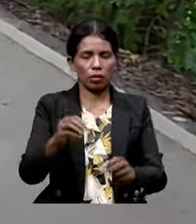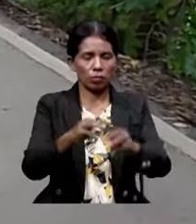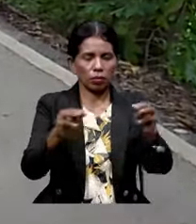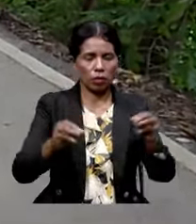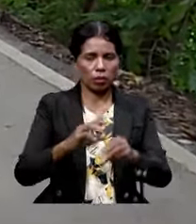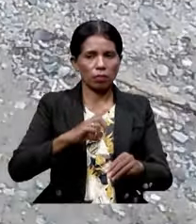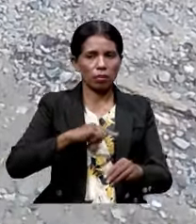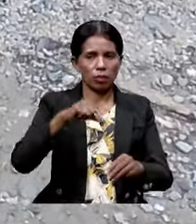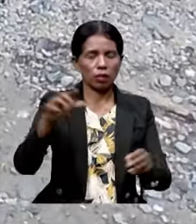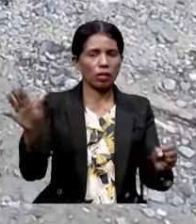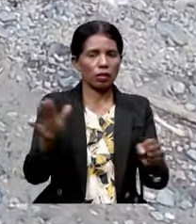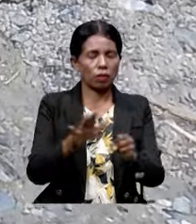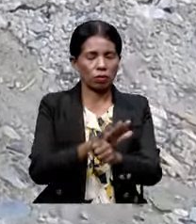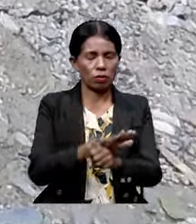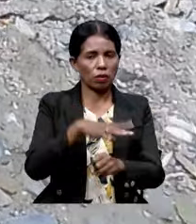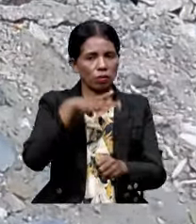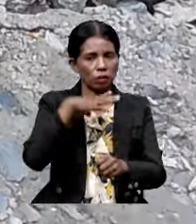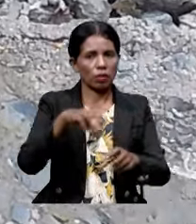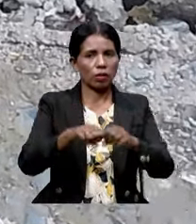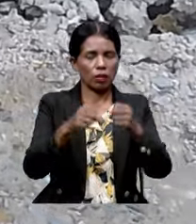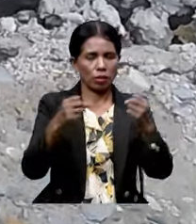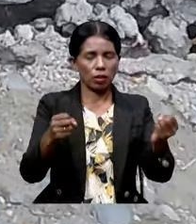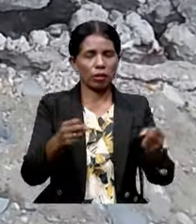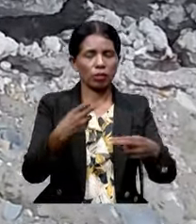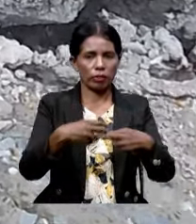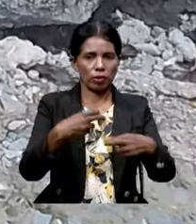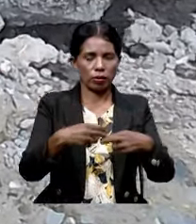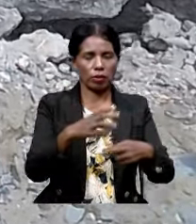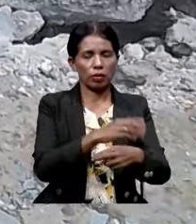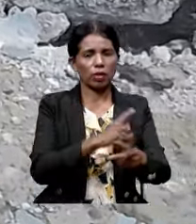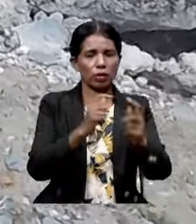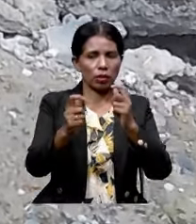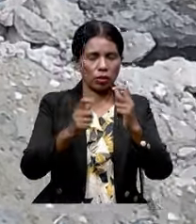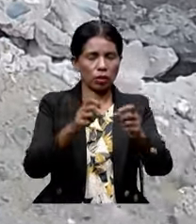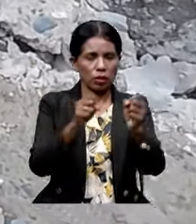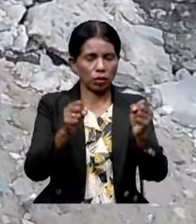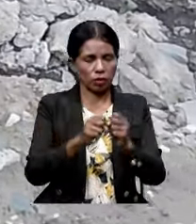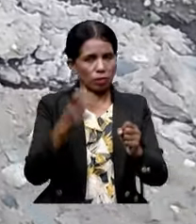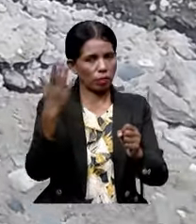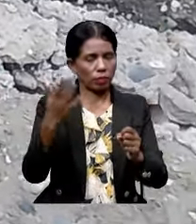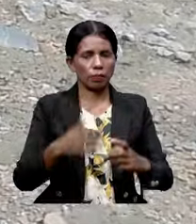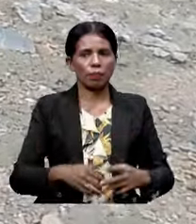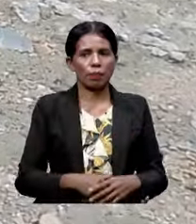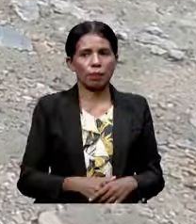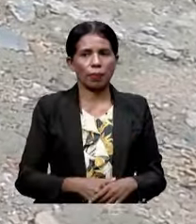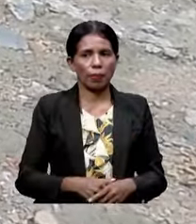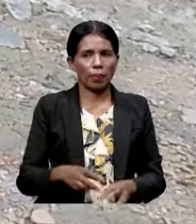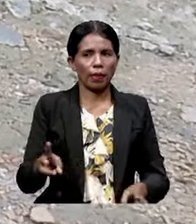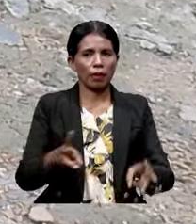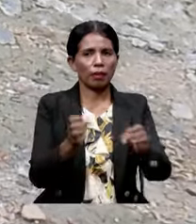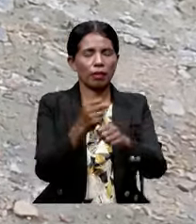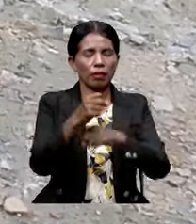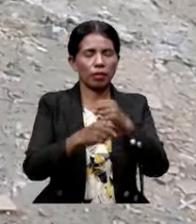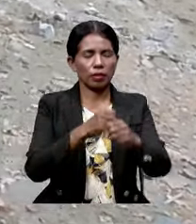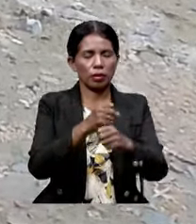munisipi Likisa nakono hotahu no balung nakfera nune dificulta movimento transporte ya suku refere estrada refere halo